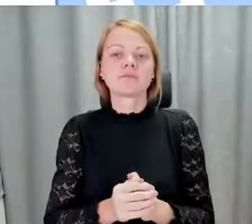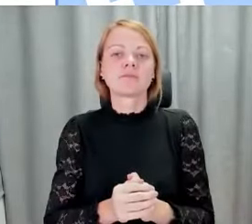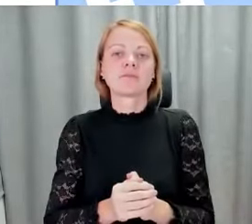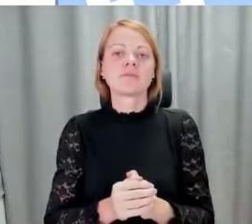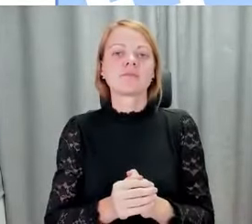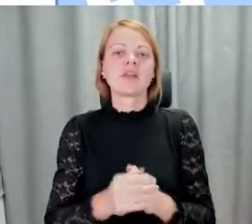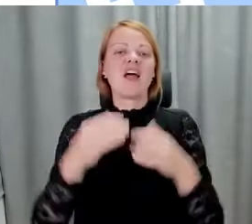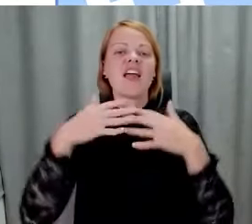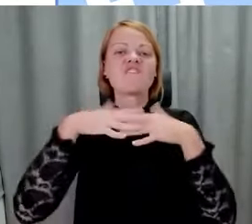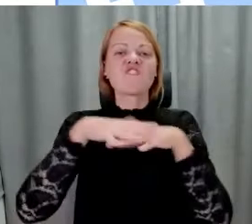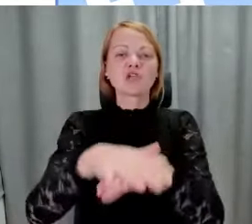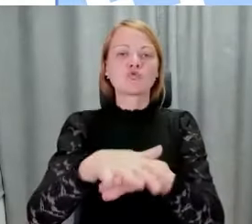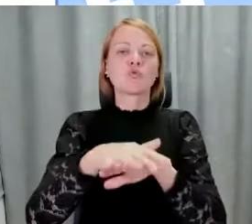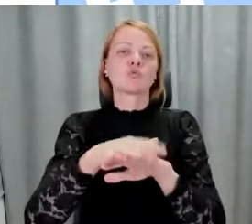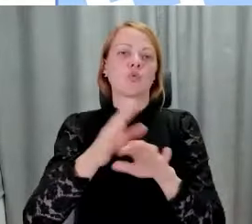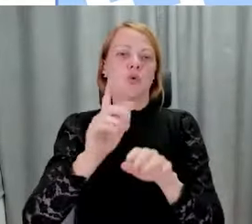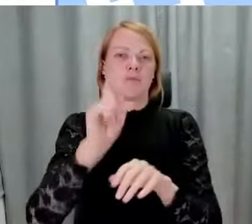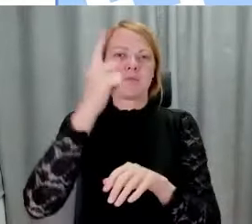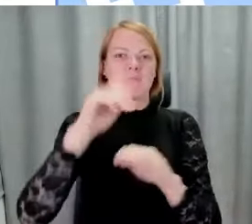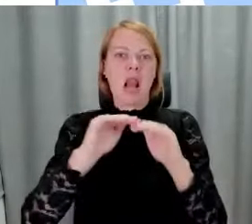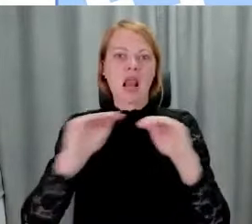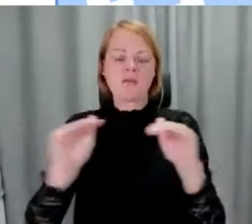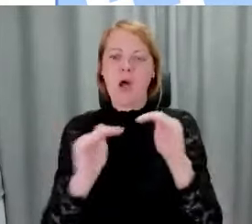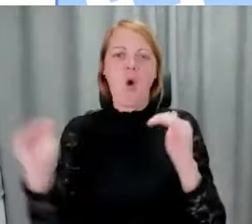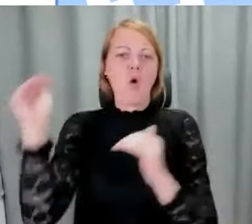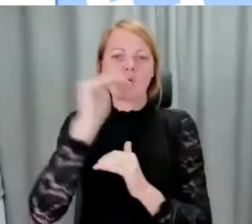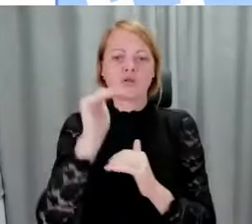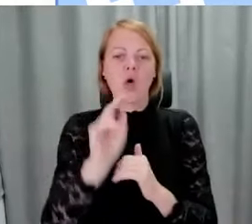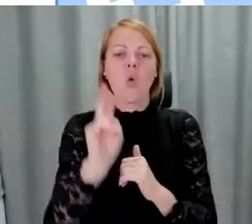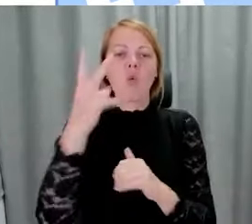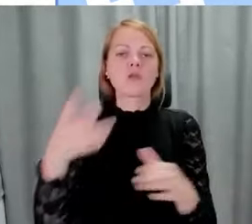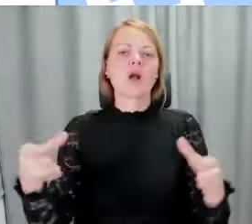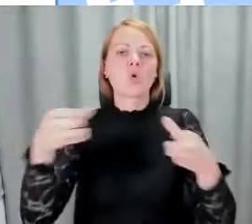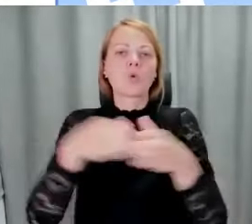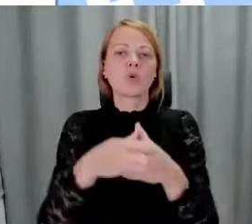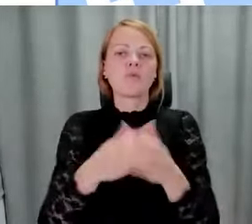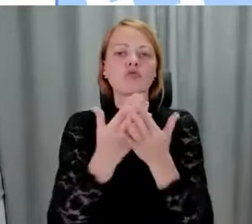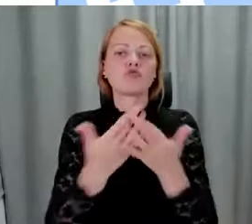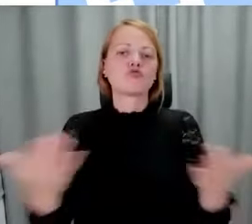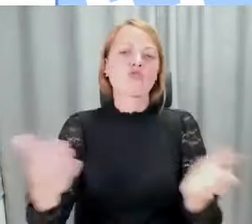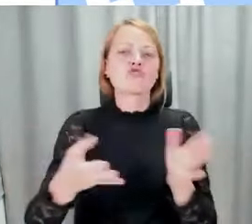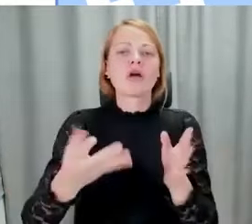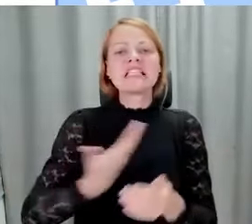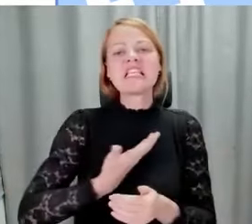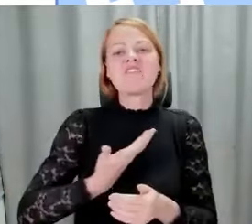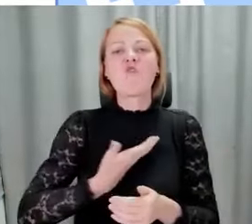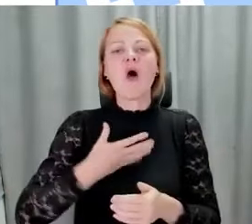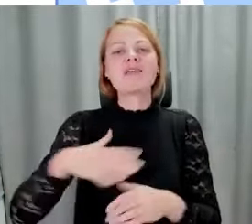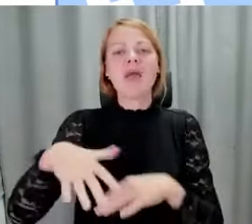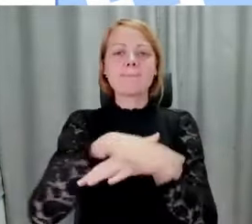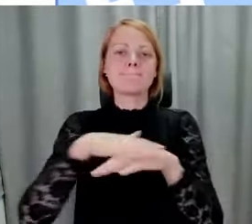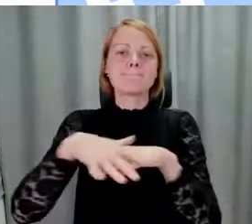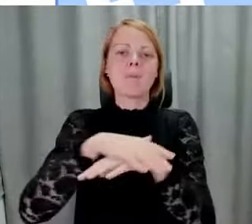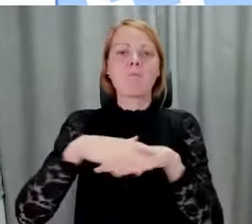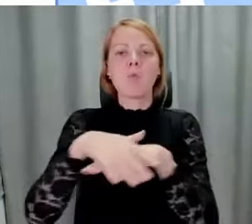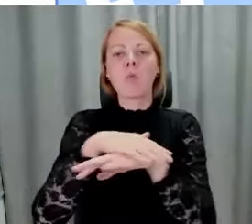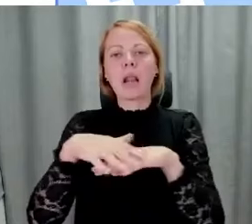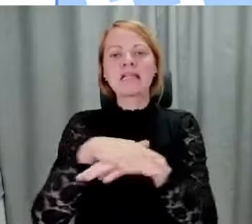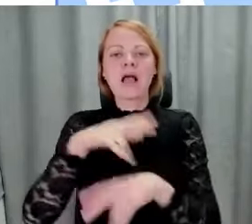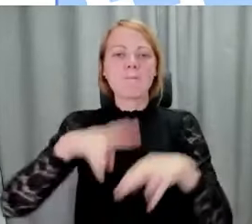pirmā augstākā kategorija, tad jau otrajā grupā mēs runājām par dažādu veidu dzīvojumu apbūvi, publisko apbūvi,